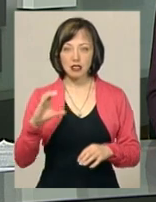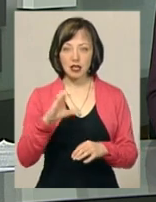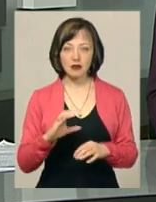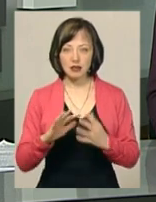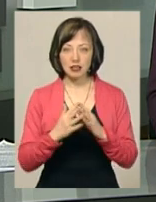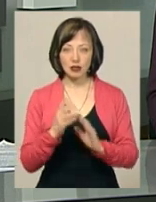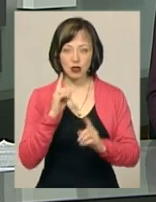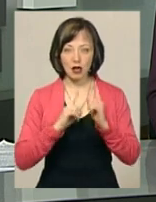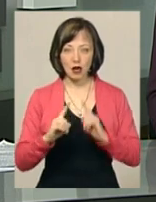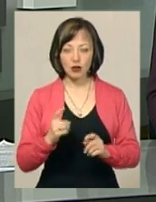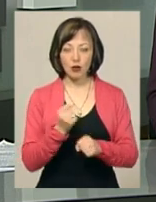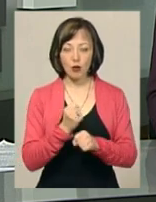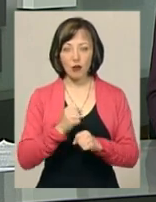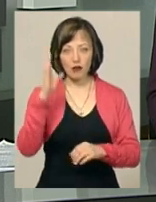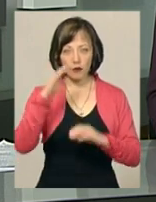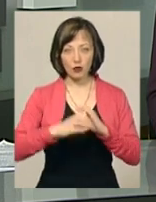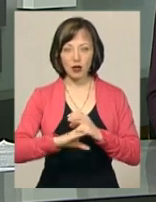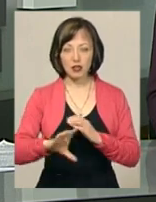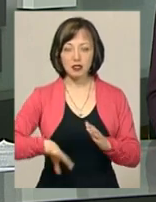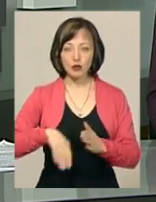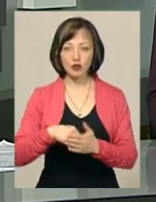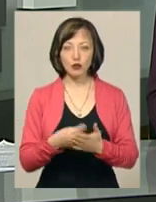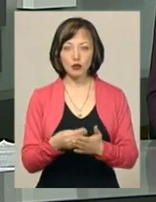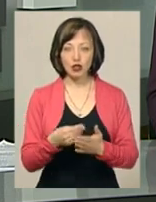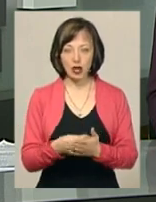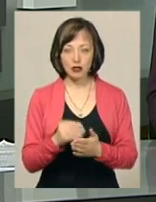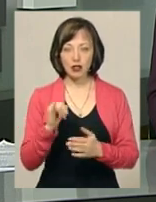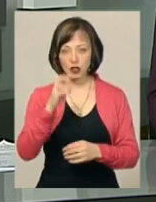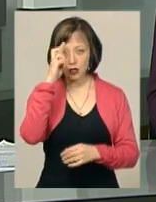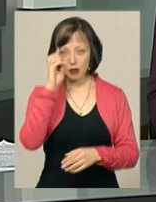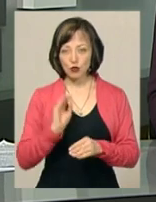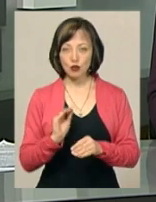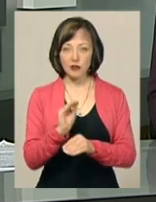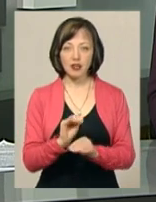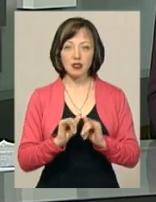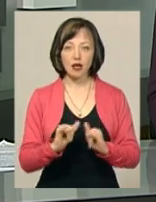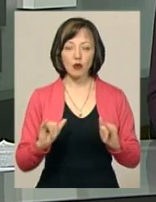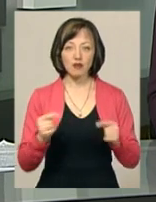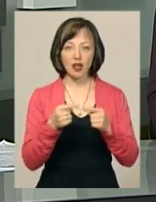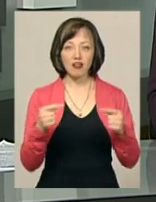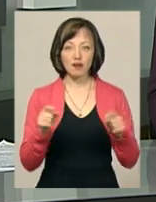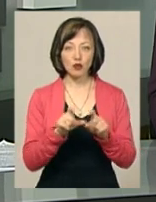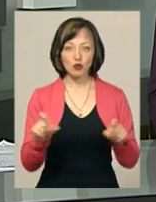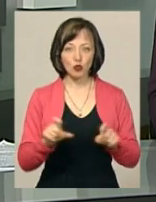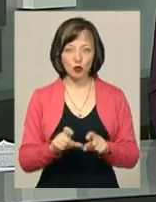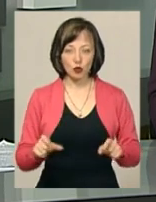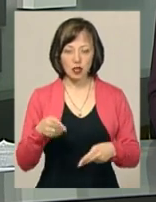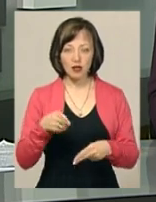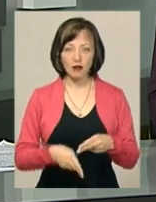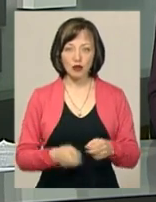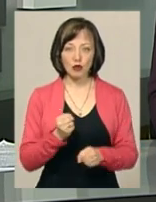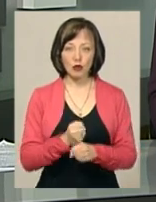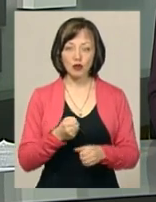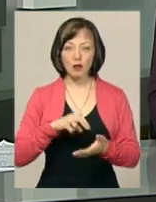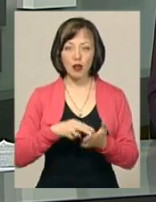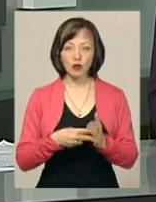За його словами, прокладають водогін за кошти бюджету селищної ради та державної субвенції на розвиток інфраструктури. Завершити роботи планують до